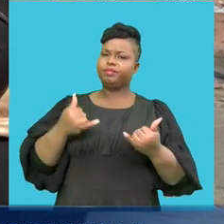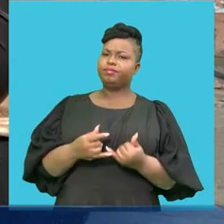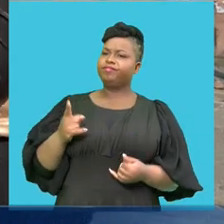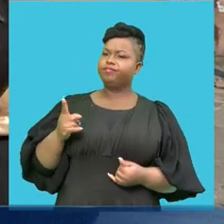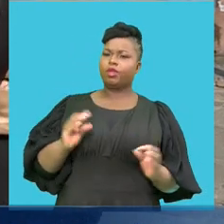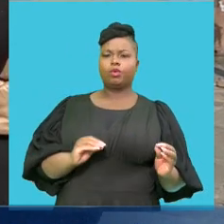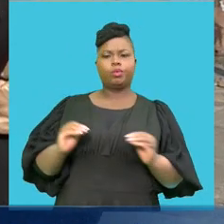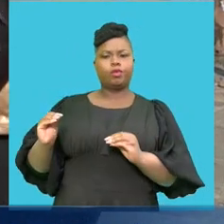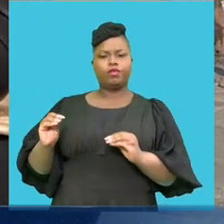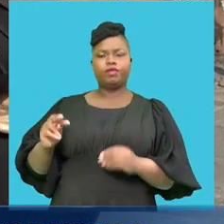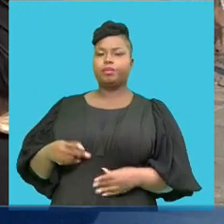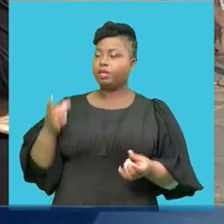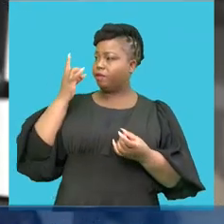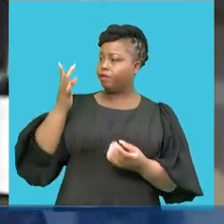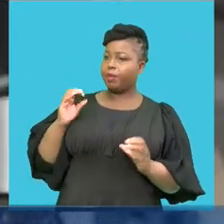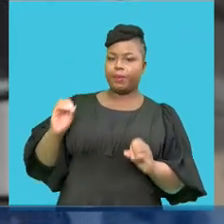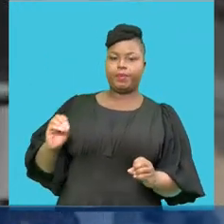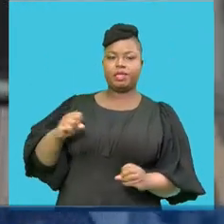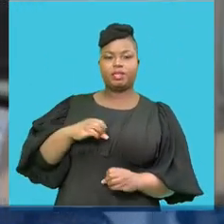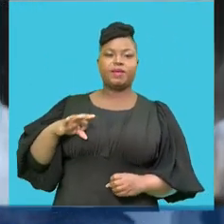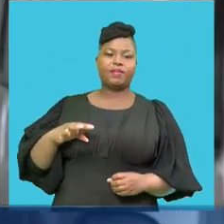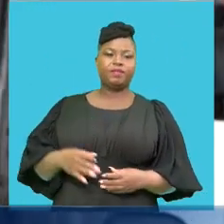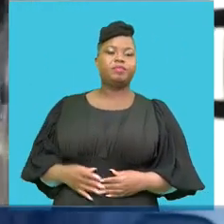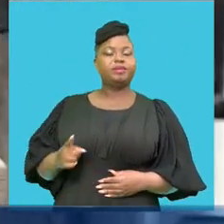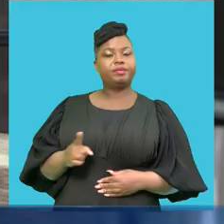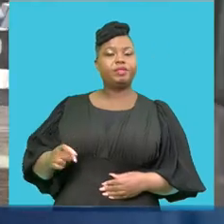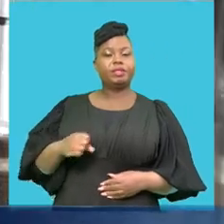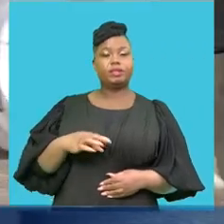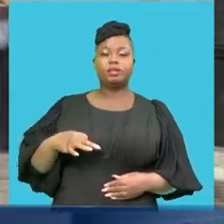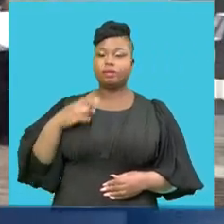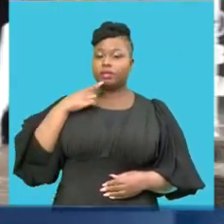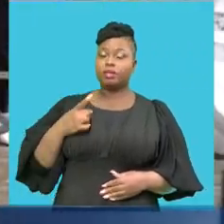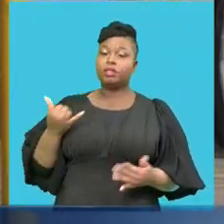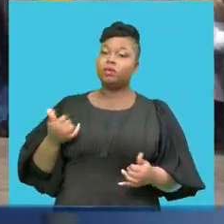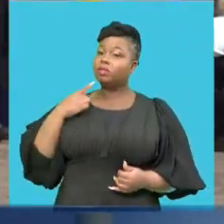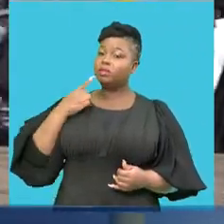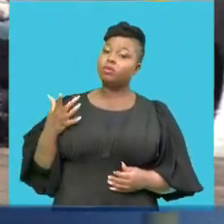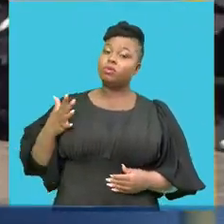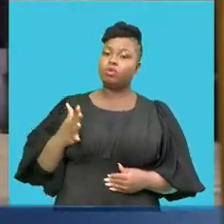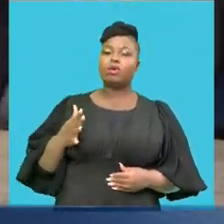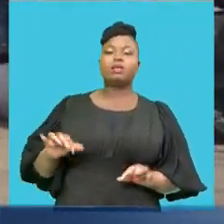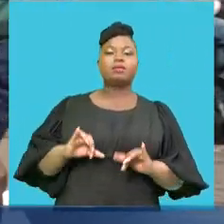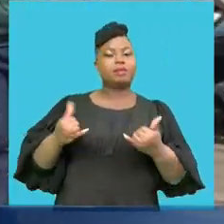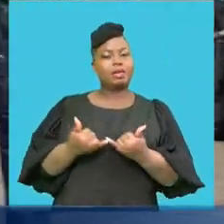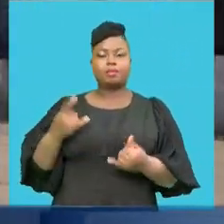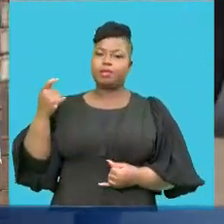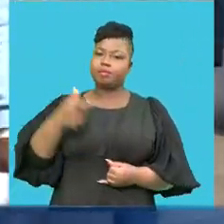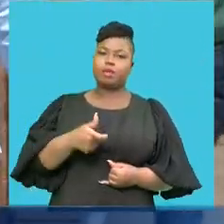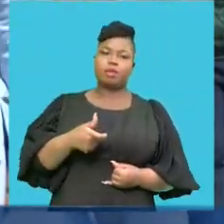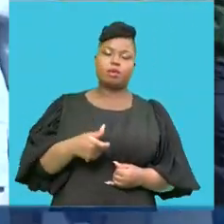kuyo ithuthe ingabazisanga lutho. Labasebenzi bathi kase bekukhalela ukuthi inkampani bakhokhele imali